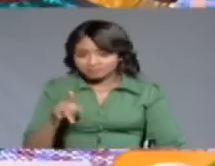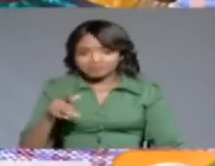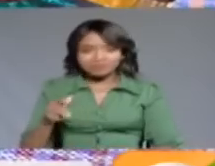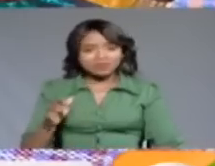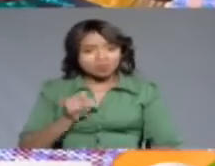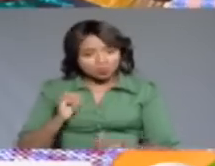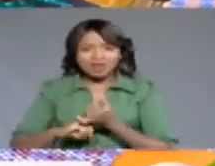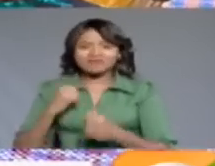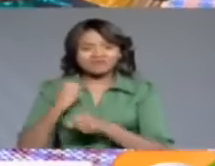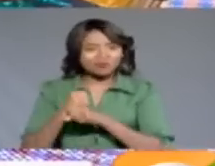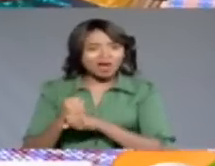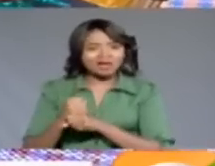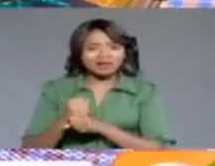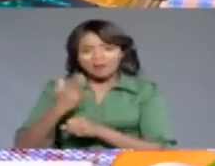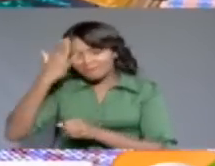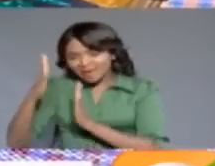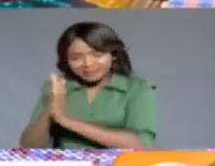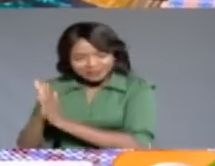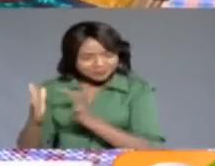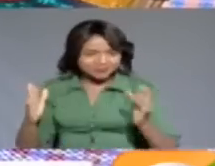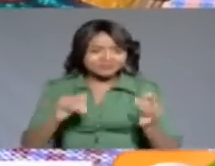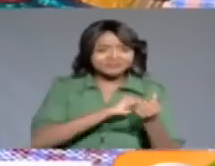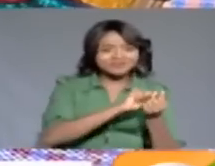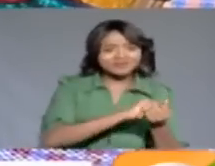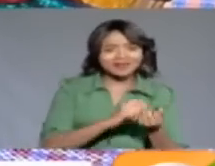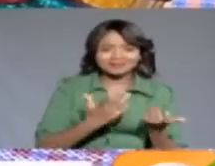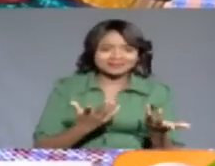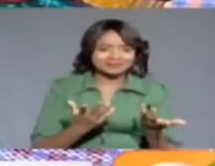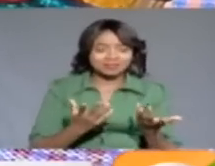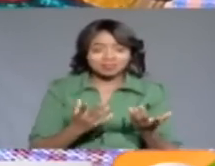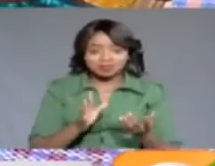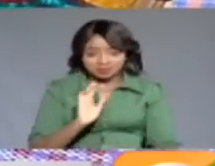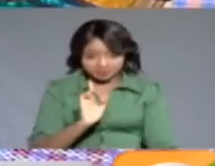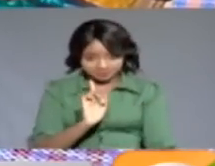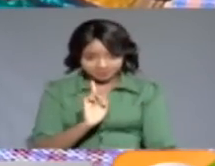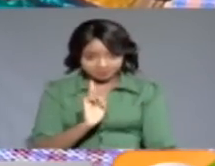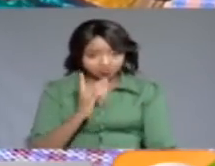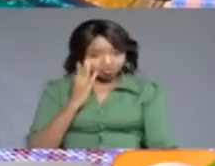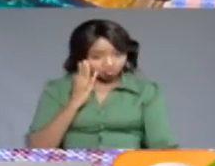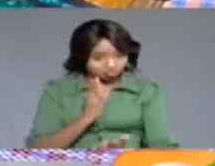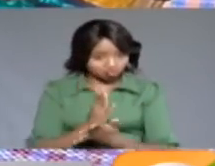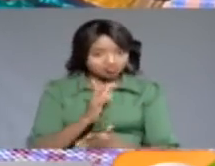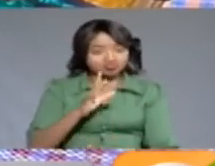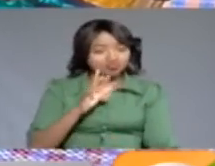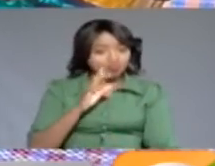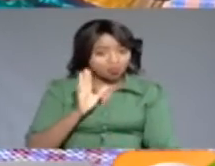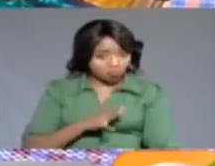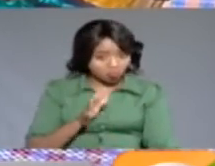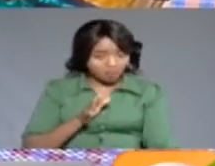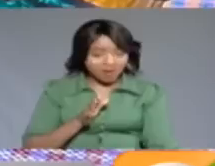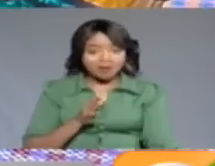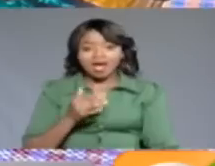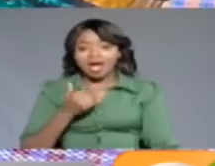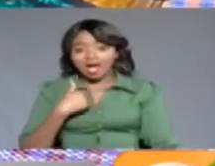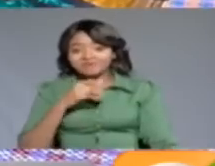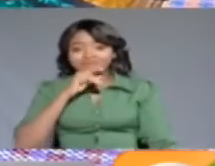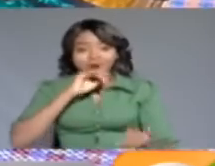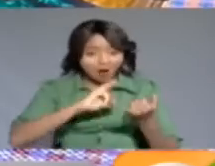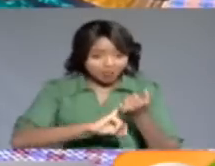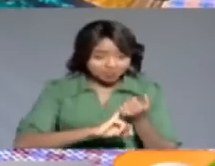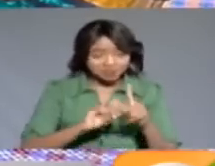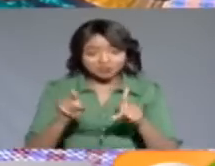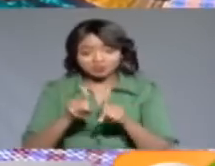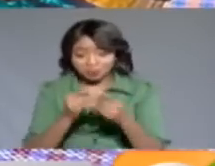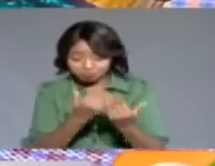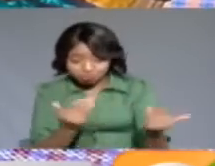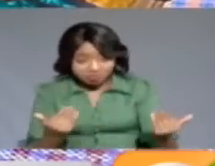anafanya kazi siku zote. Inategemea. Lakini kwa kweli kabisa, ikiwa wewe ni mama ambaye uko na mume na uko na watoto, lazima utenge siku tu ya kujua kwamba hii